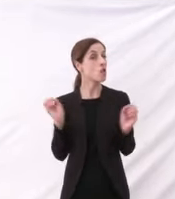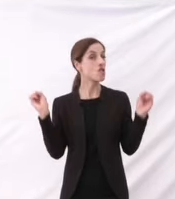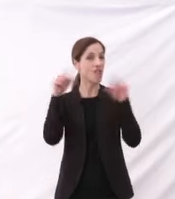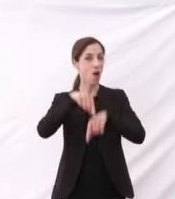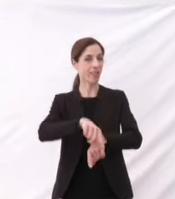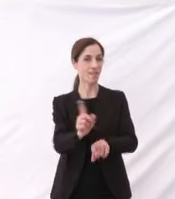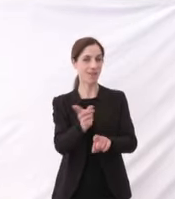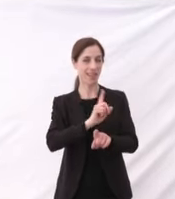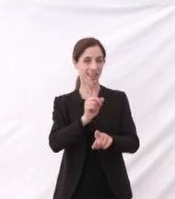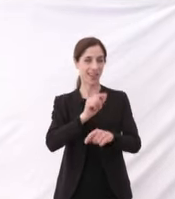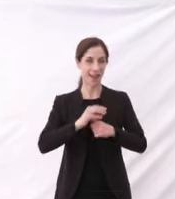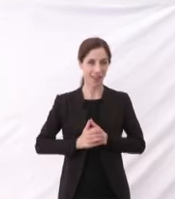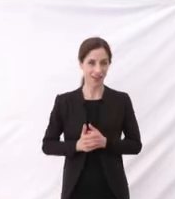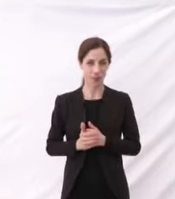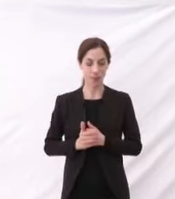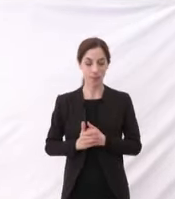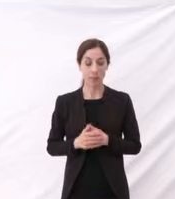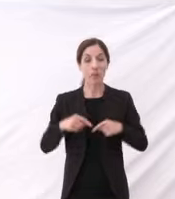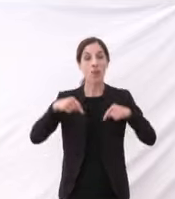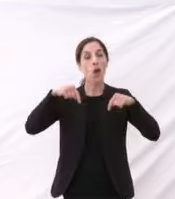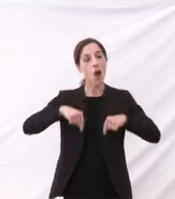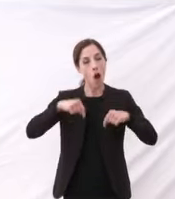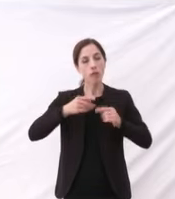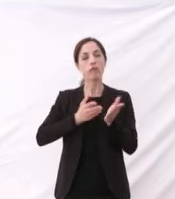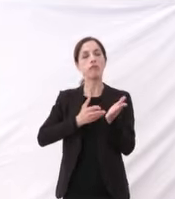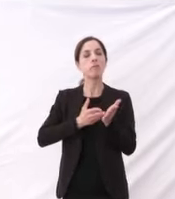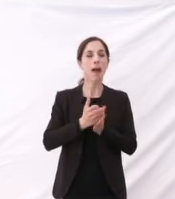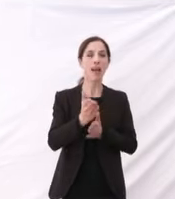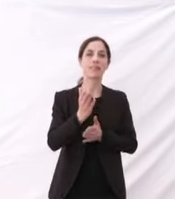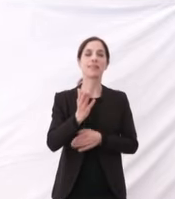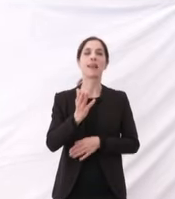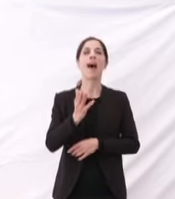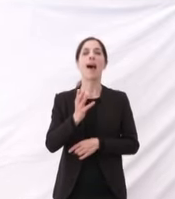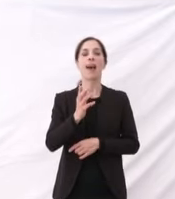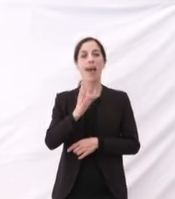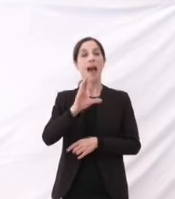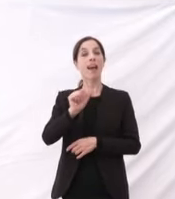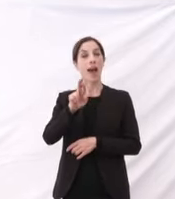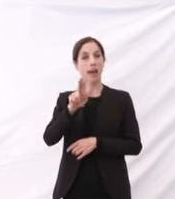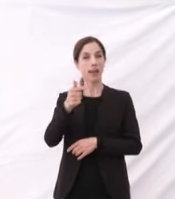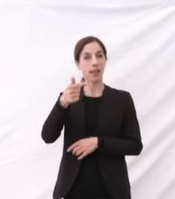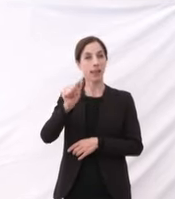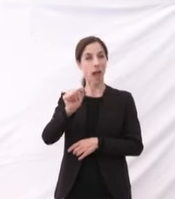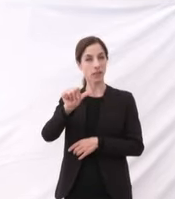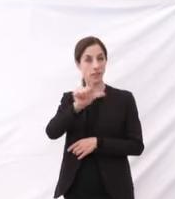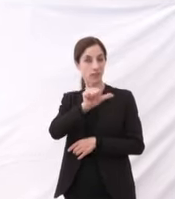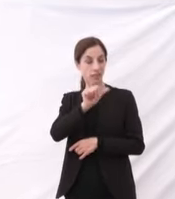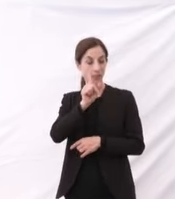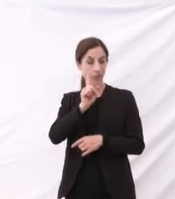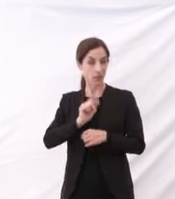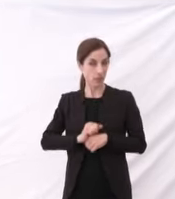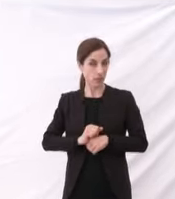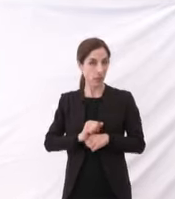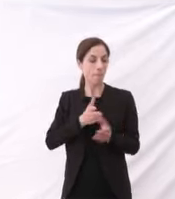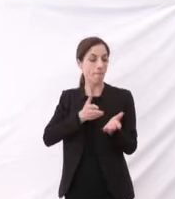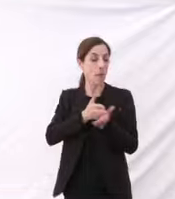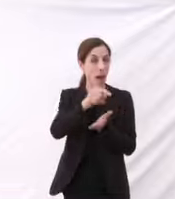questo. Oggi attraverso la Caritas. Ma non è giusto.